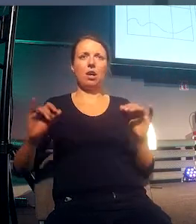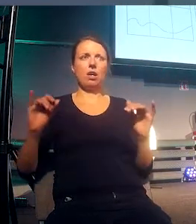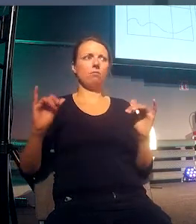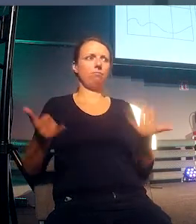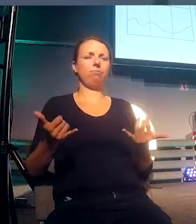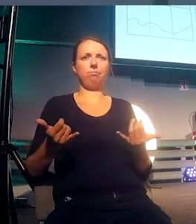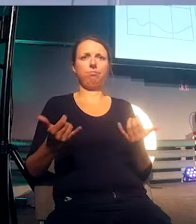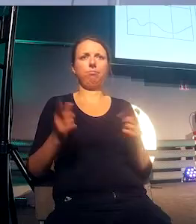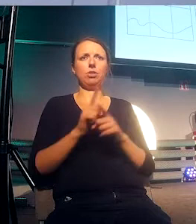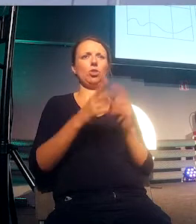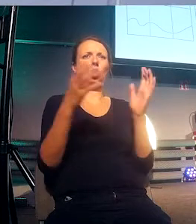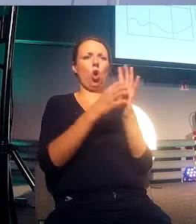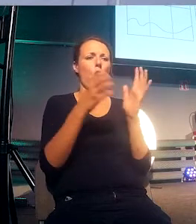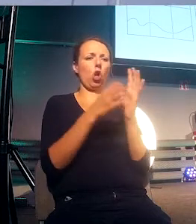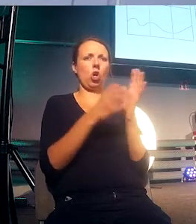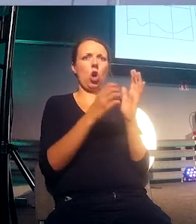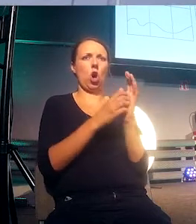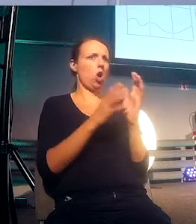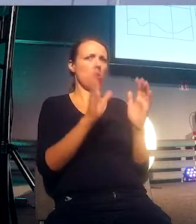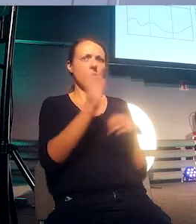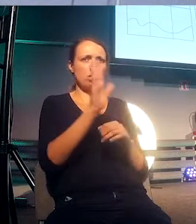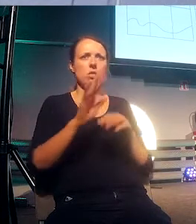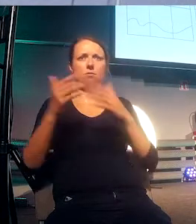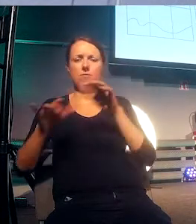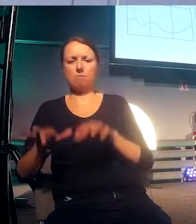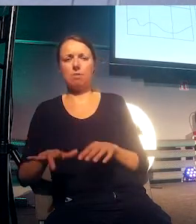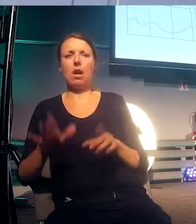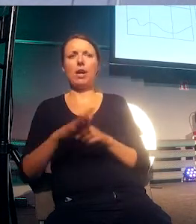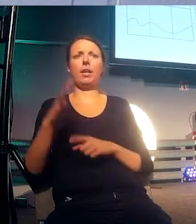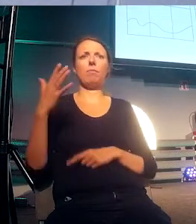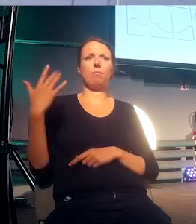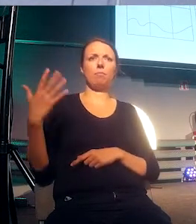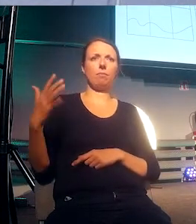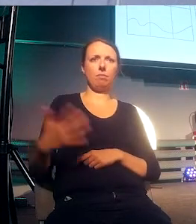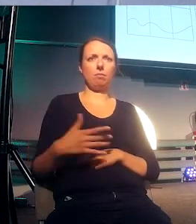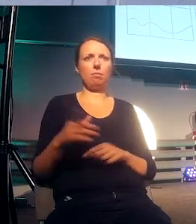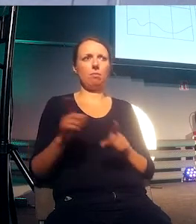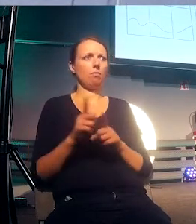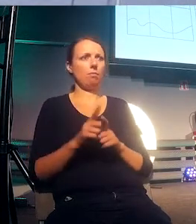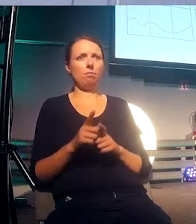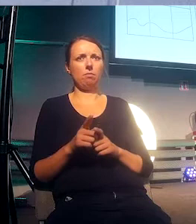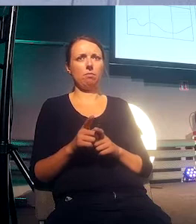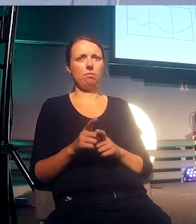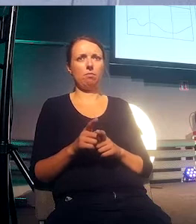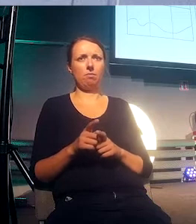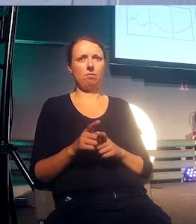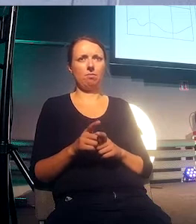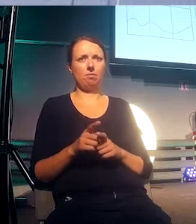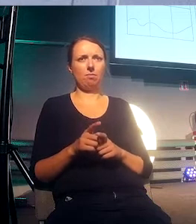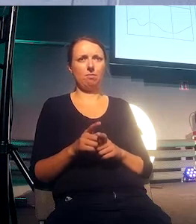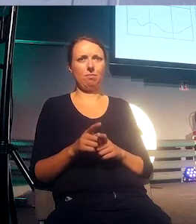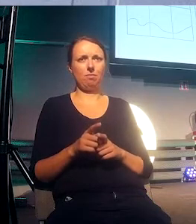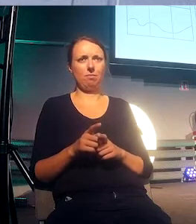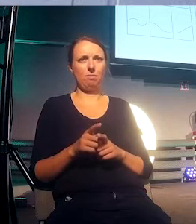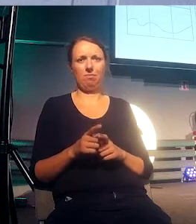tylko digitalowo. Natomiast mówiła jedną bardzo trafną rzecz na ten temat, że połączenie między mózgiem a ręką jest w jakiś magiczny